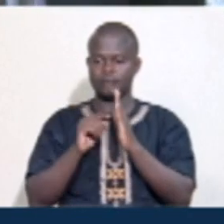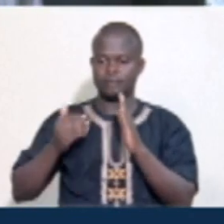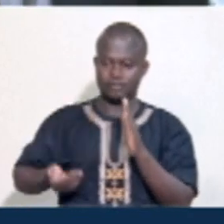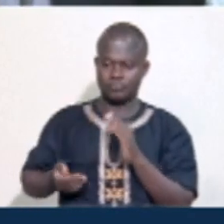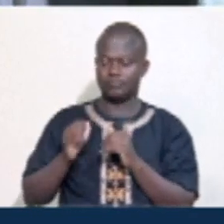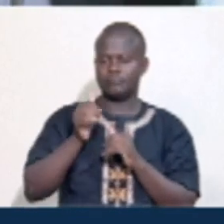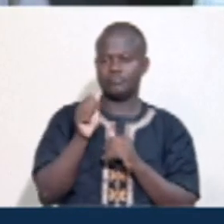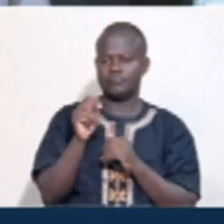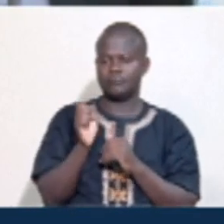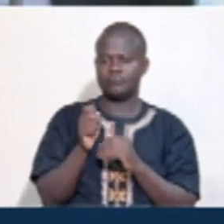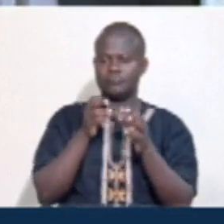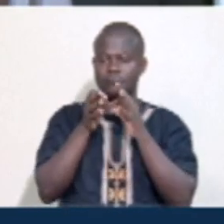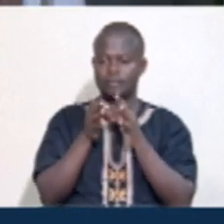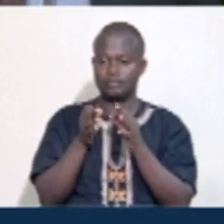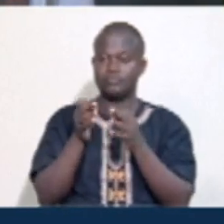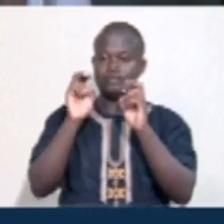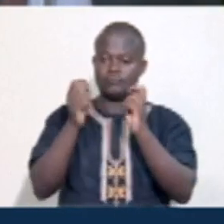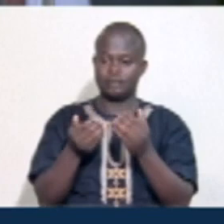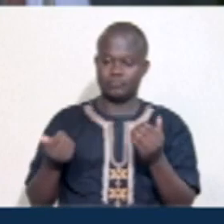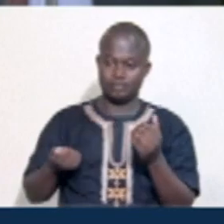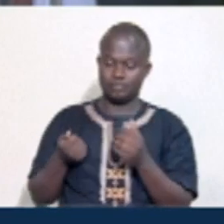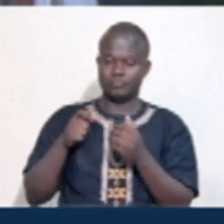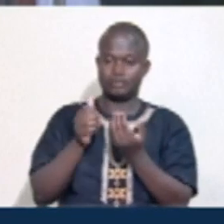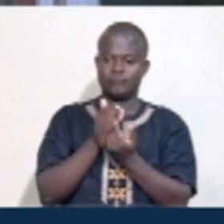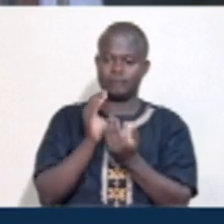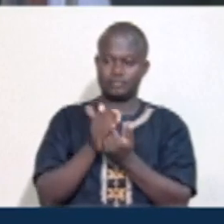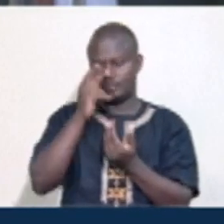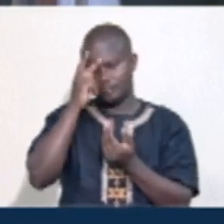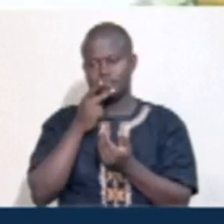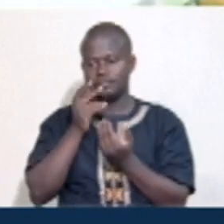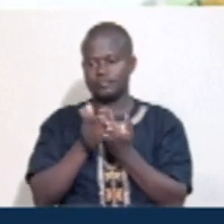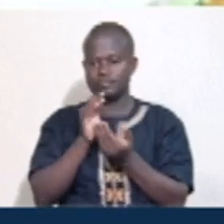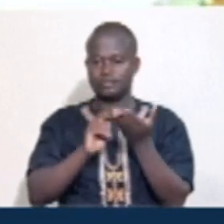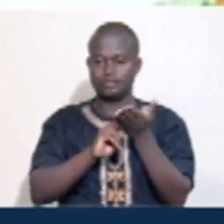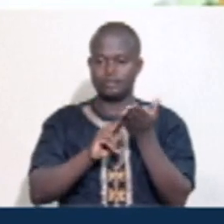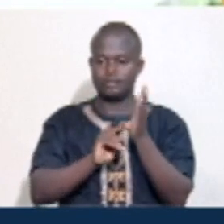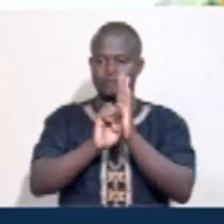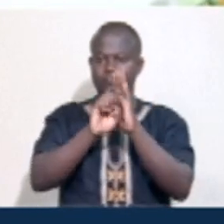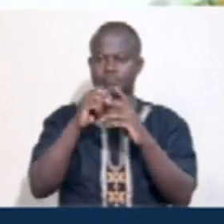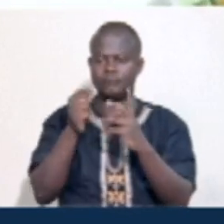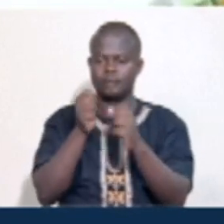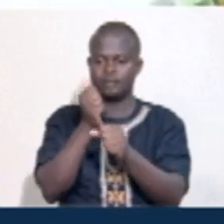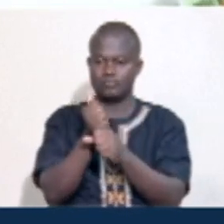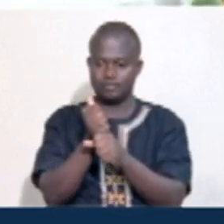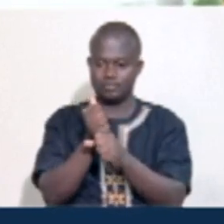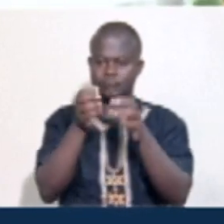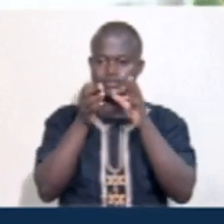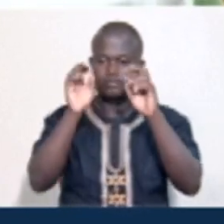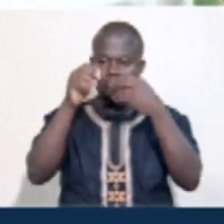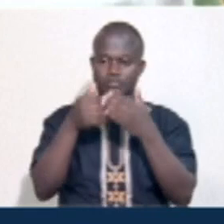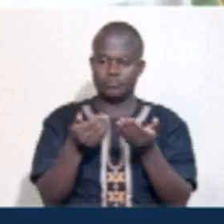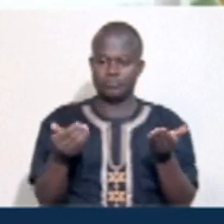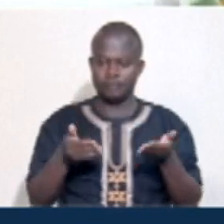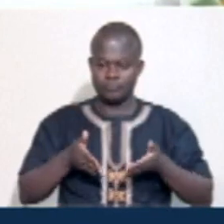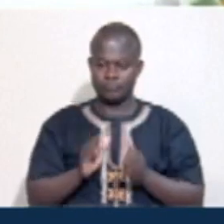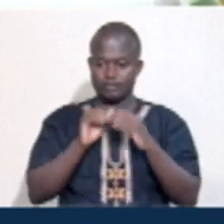Kagame yikijeho nijyanye nuko umwana akwiye kurerwa ababyeyi bakamureba bifashisha ingiro mu byo bakora. Asobanura ko umwana